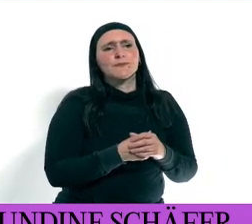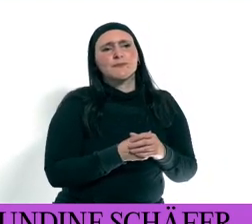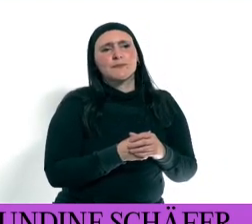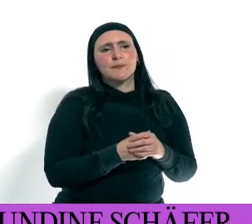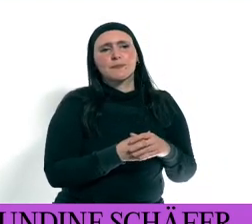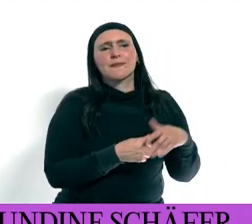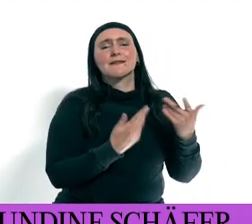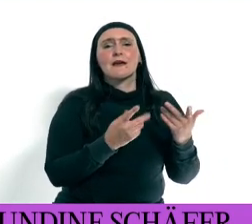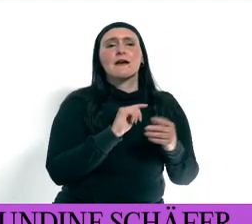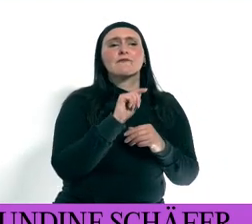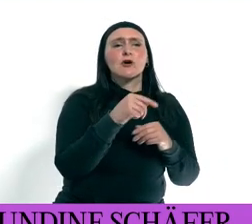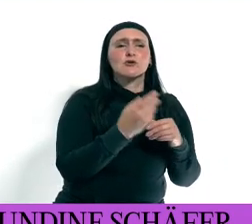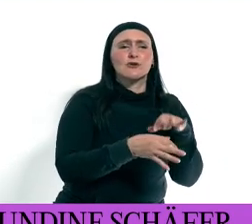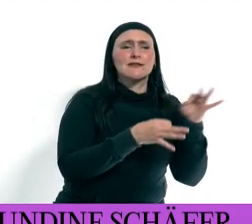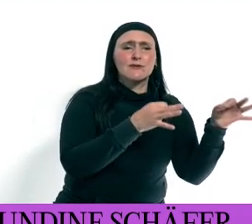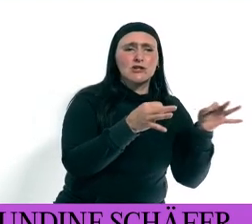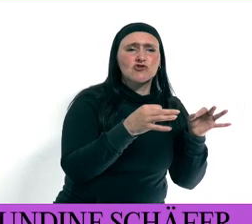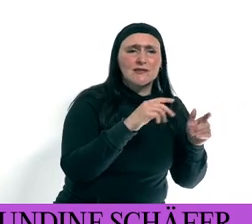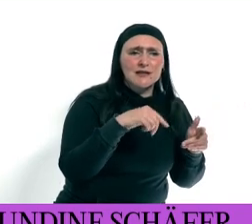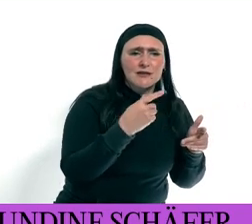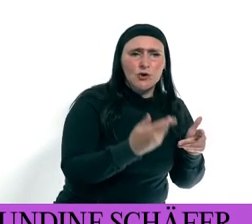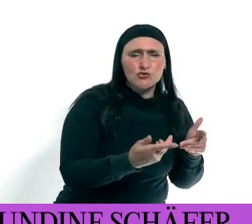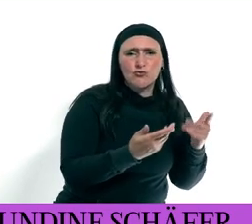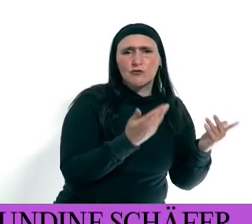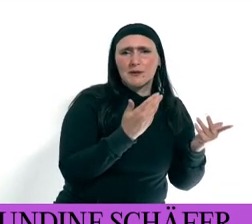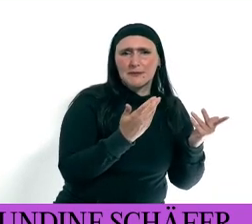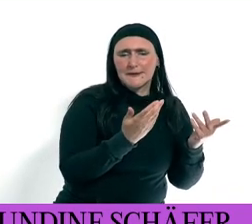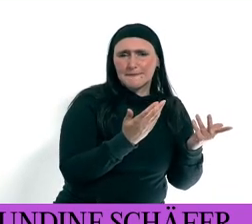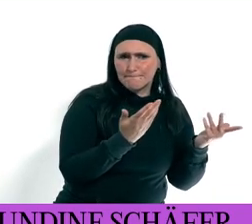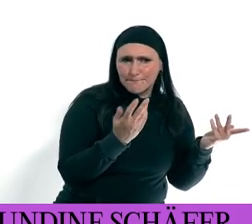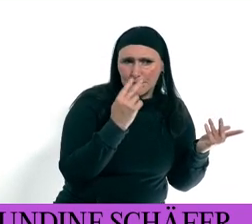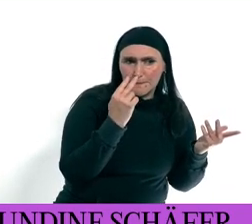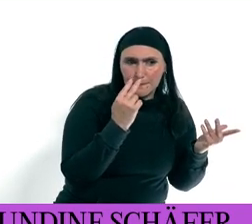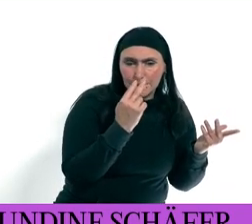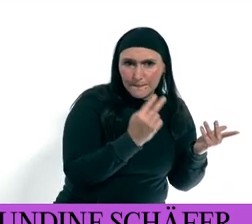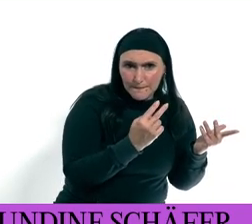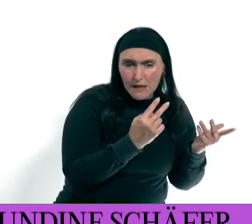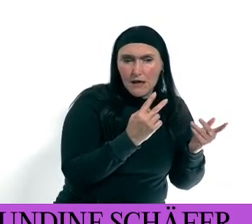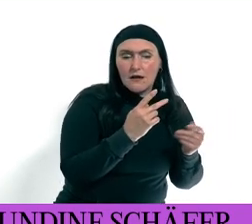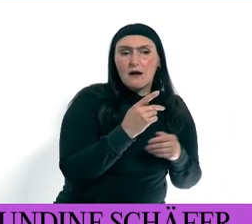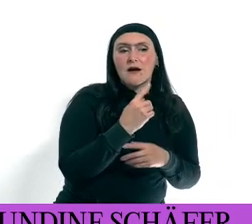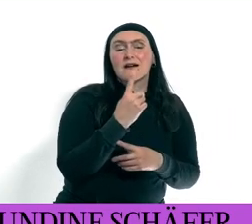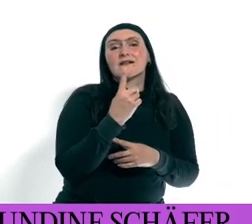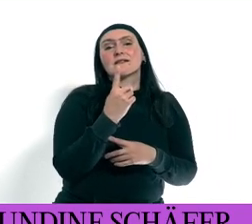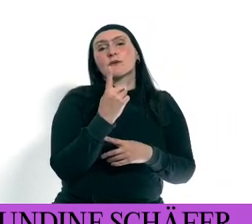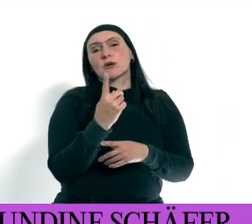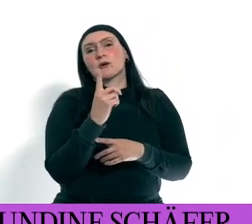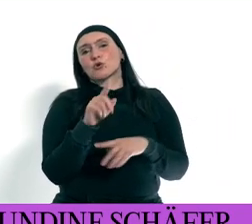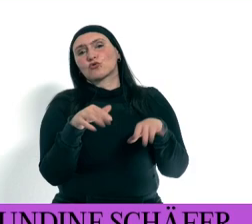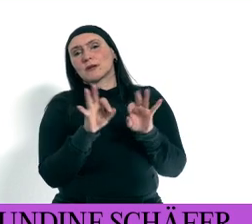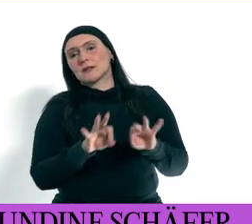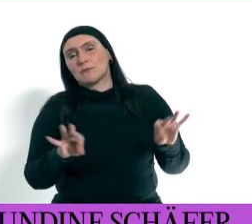In den Dörfern. Haben geschaut. There is something really important, and I guess, you know, it goes back to the